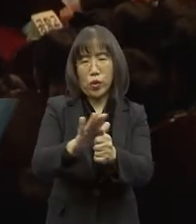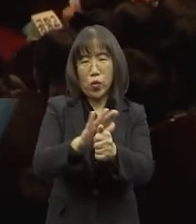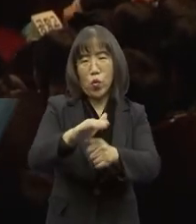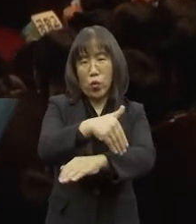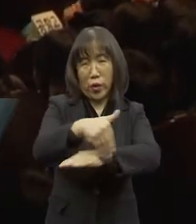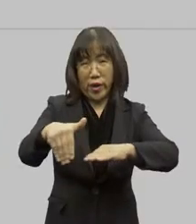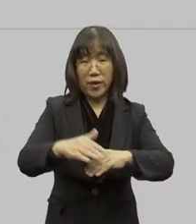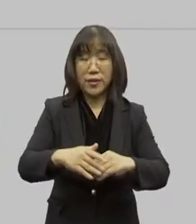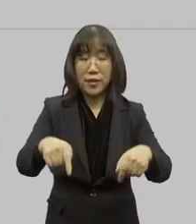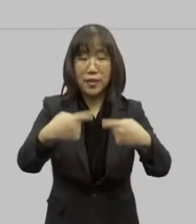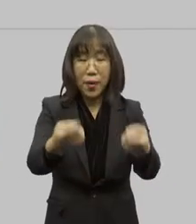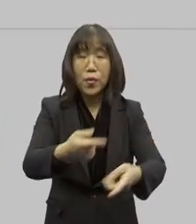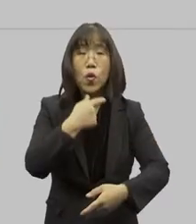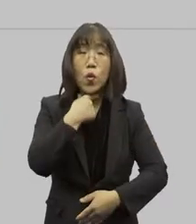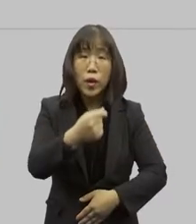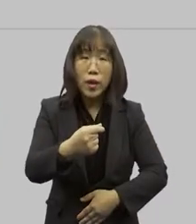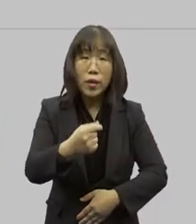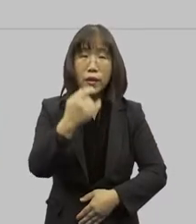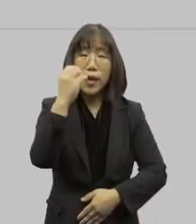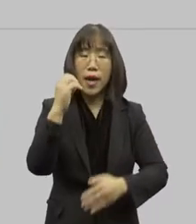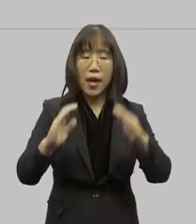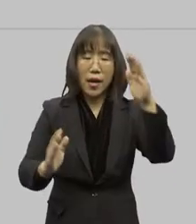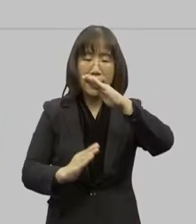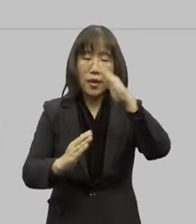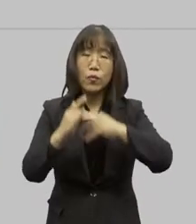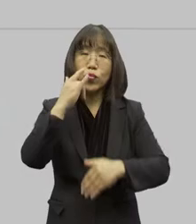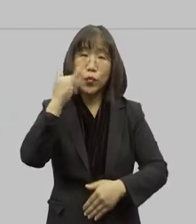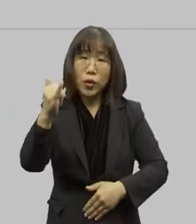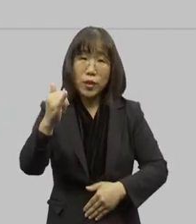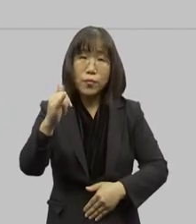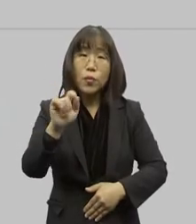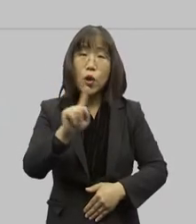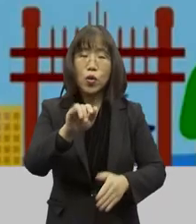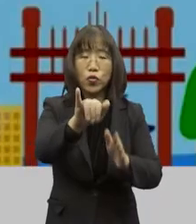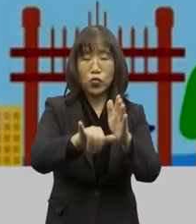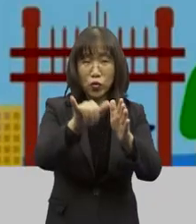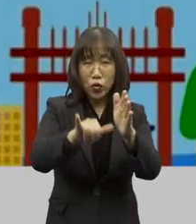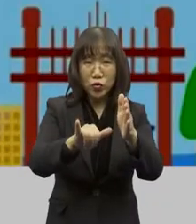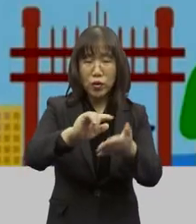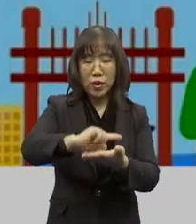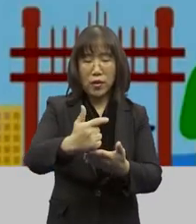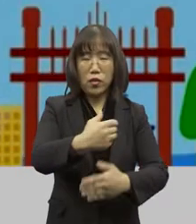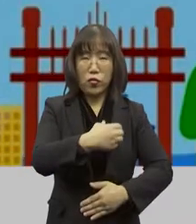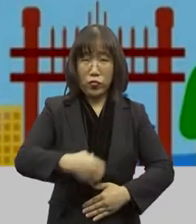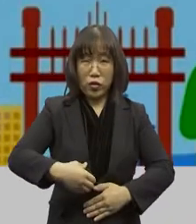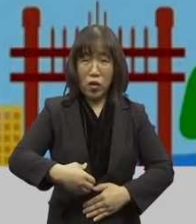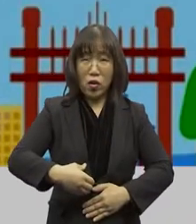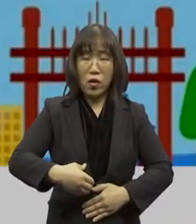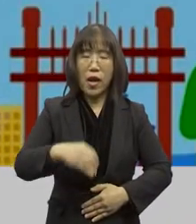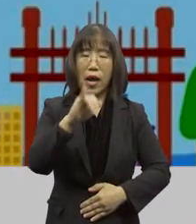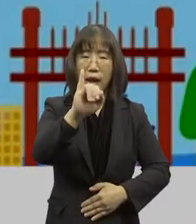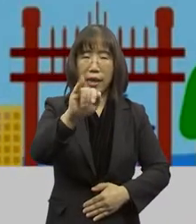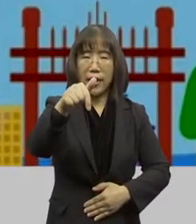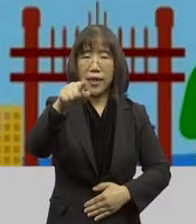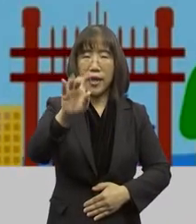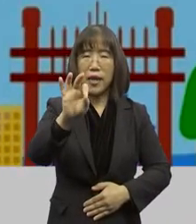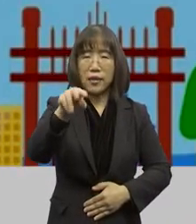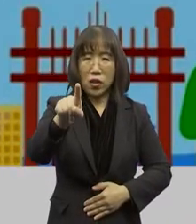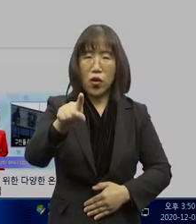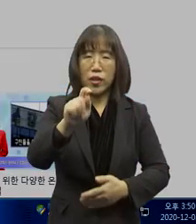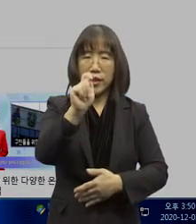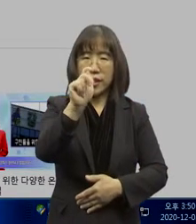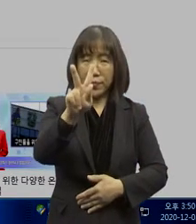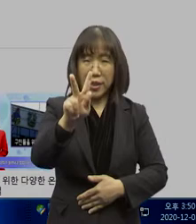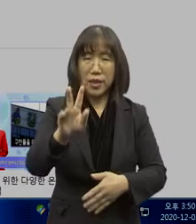격려합니다. 참여하고 싶은 학부모나 학생은 방송 당일 유튜브에서 강서구청 또는